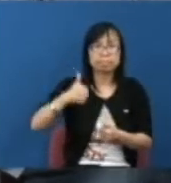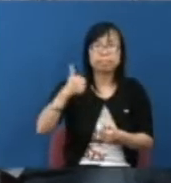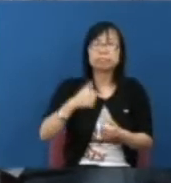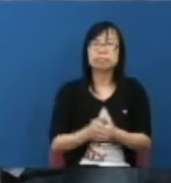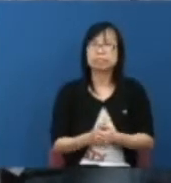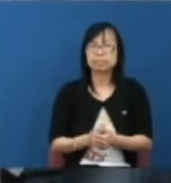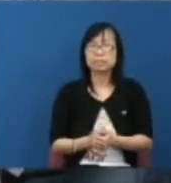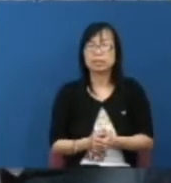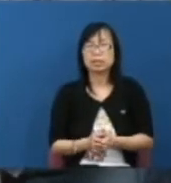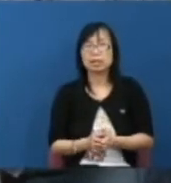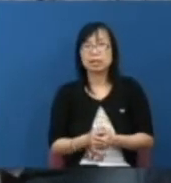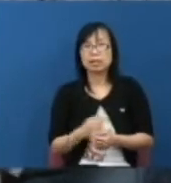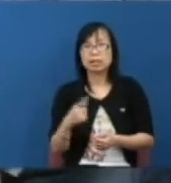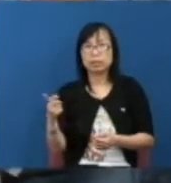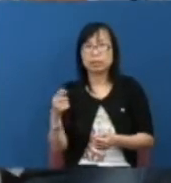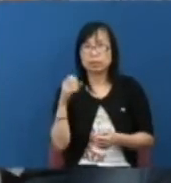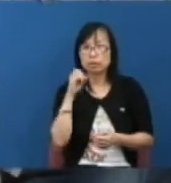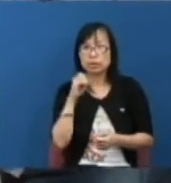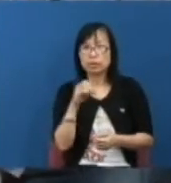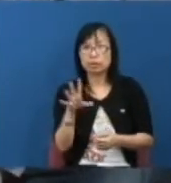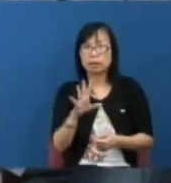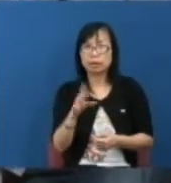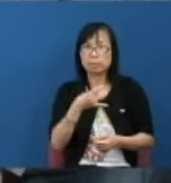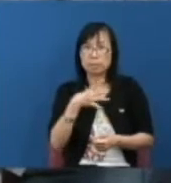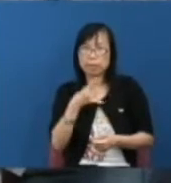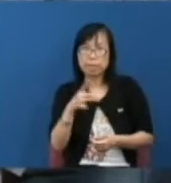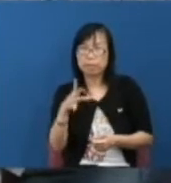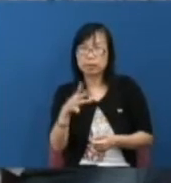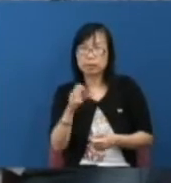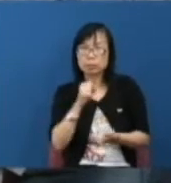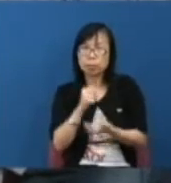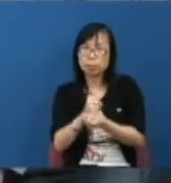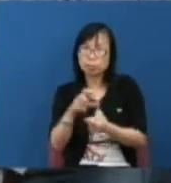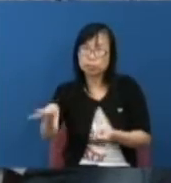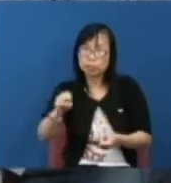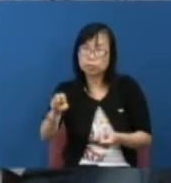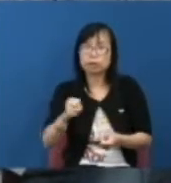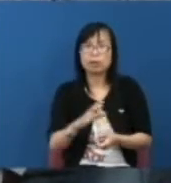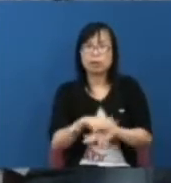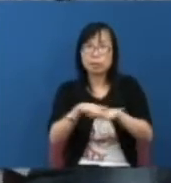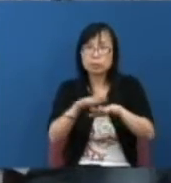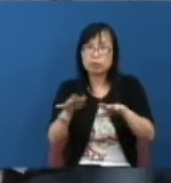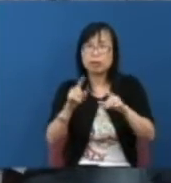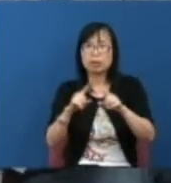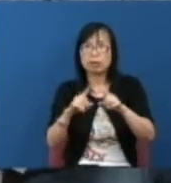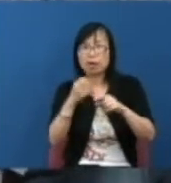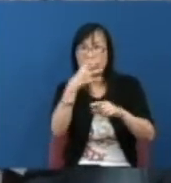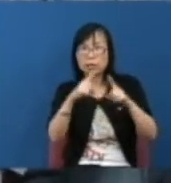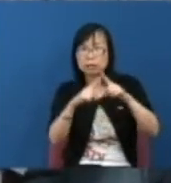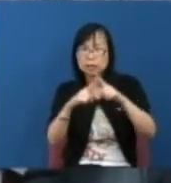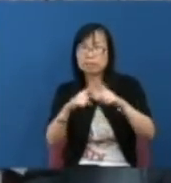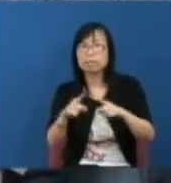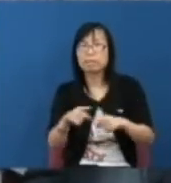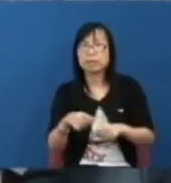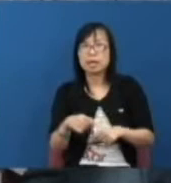九成幾，係啊， 即係其實對於佢哋嚟講，佢哋未必應用到。 係啊， 但係原來一般市民普羅大眾咧都好想，